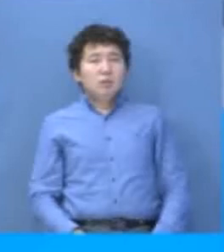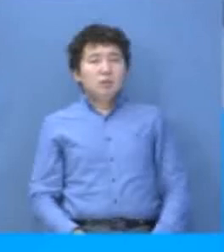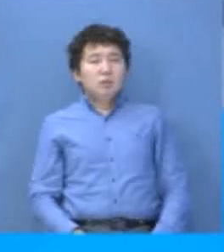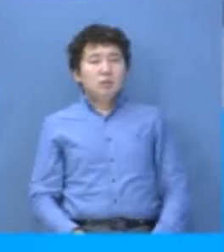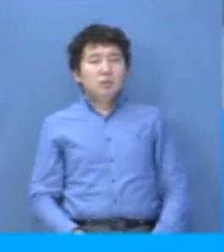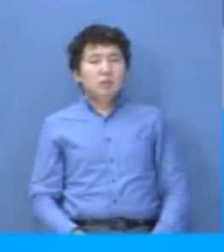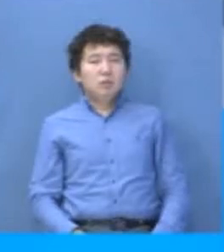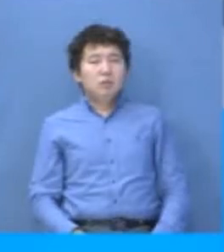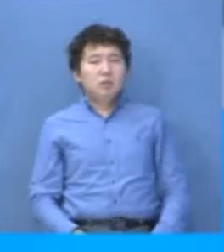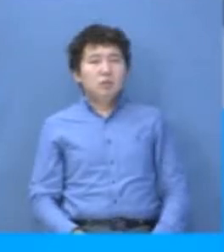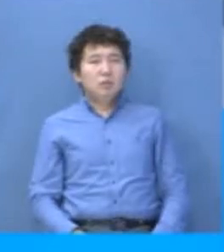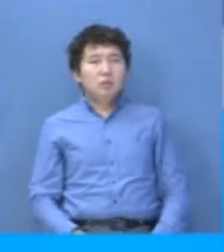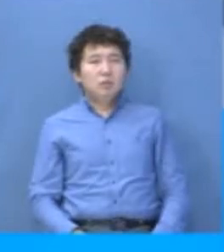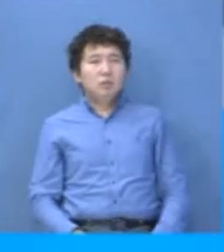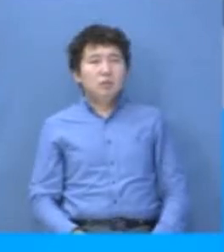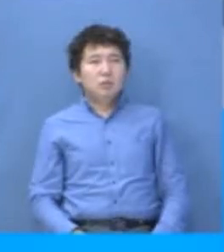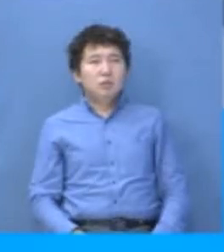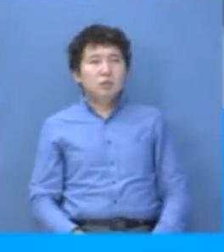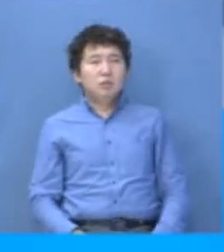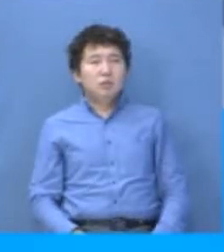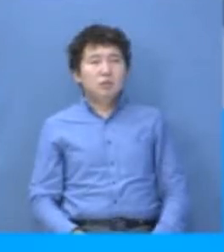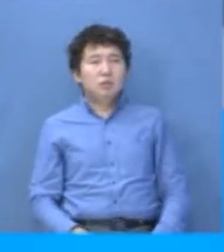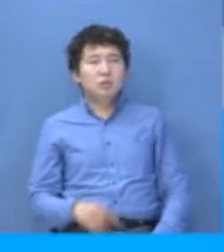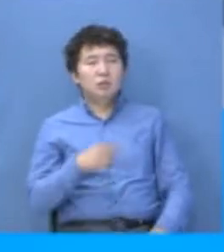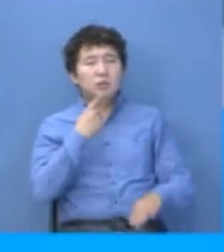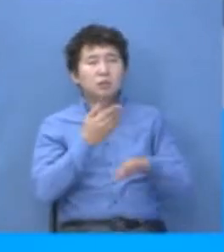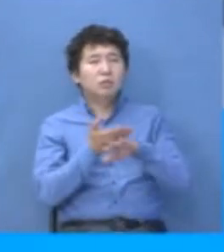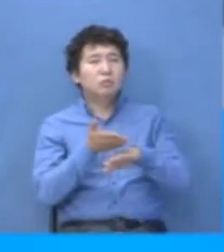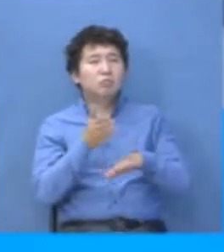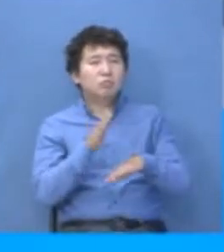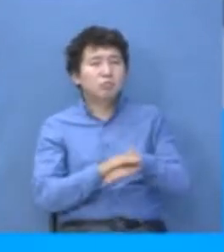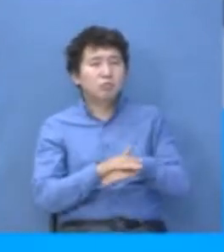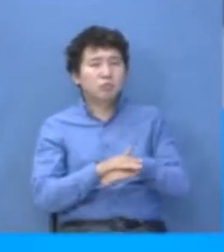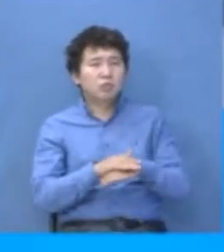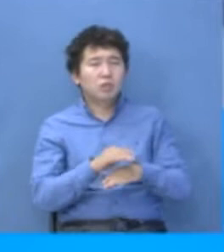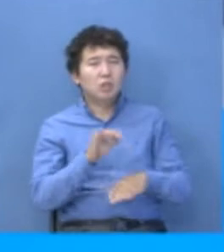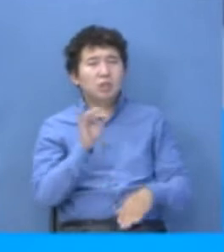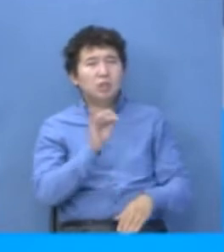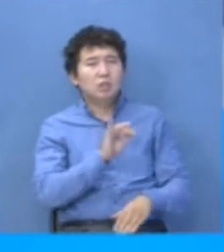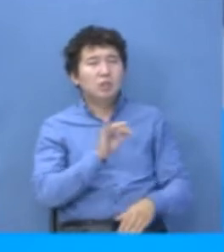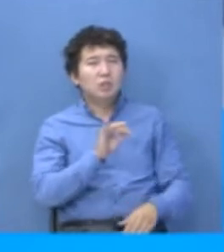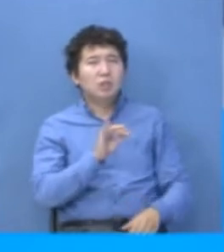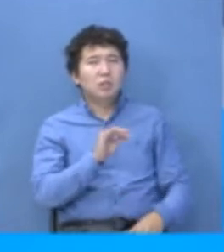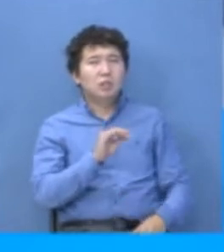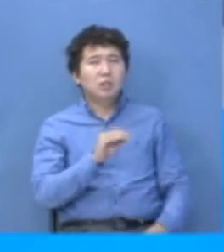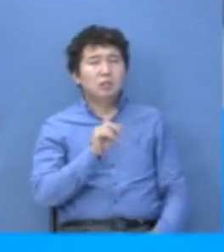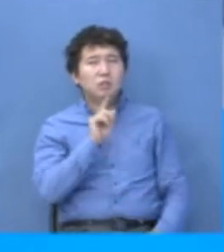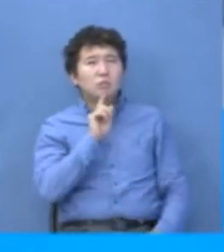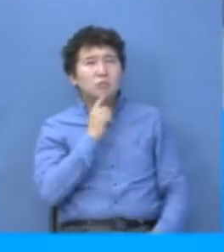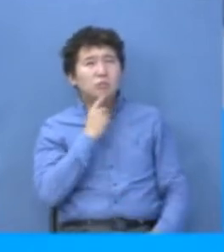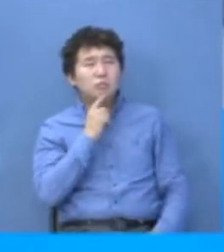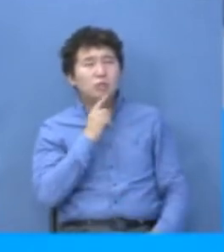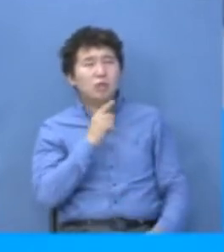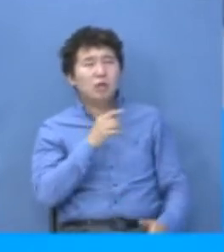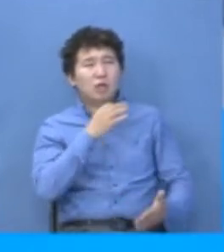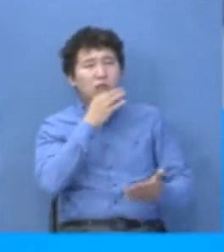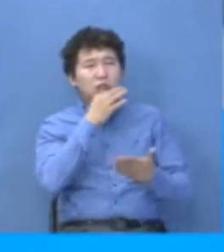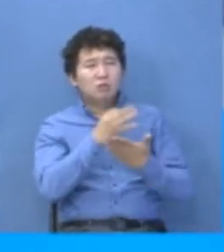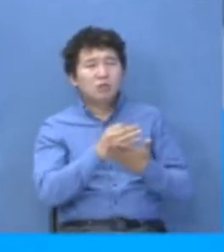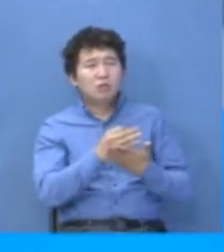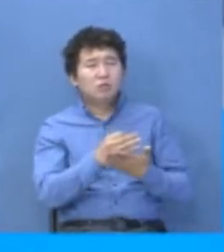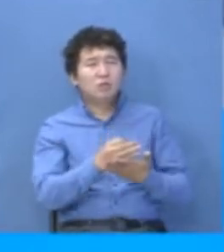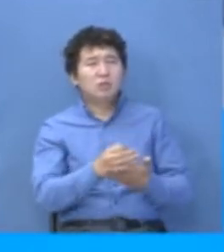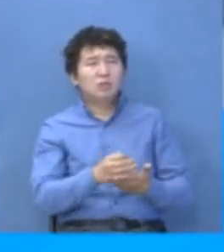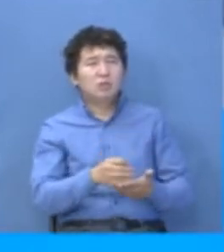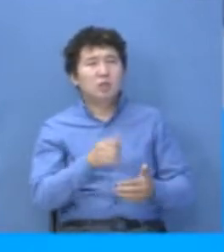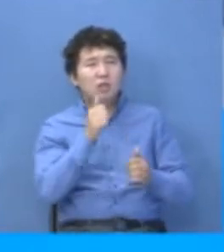делая их жизни самое необходимое, самое трудное, самое ответственное и требующее постоянного развития. Перед ними стоят важнейшие задачи, и